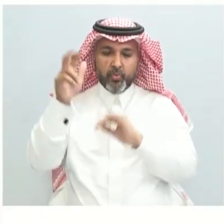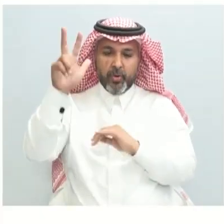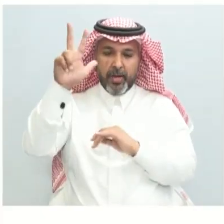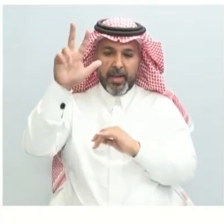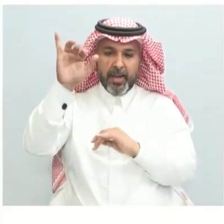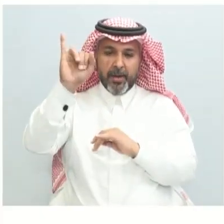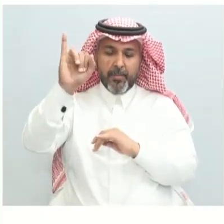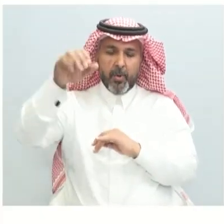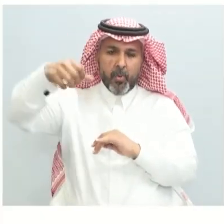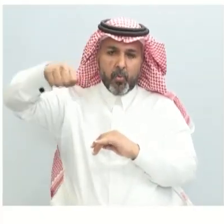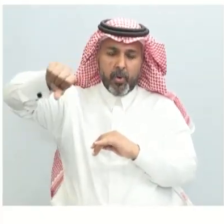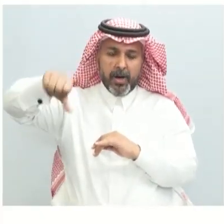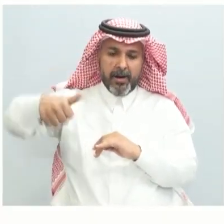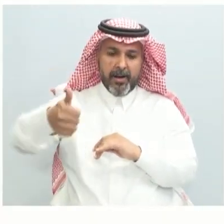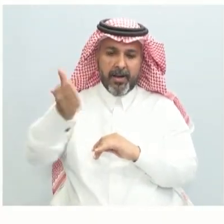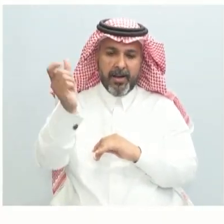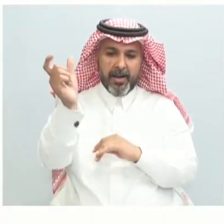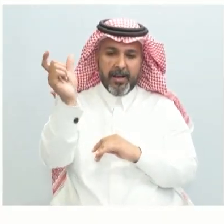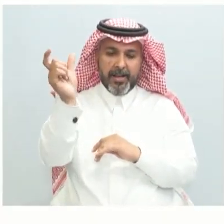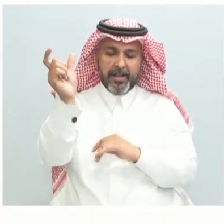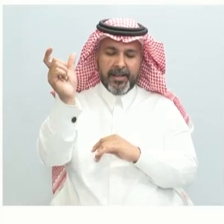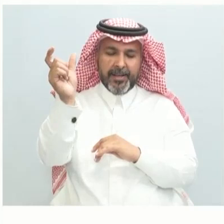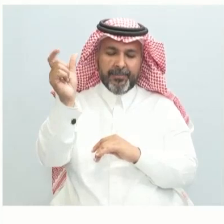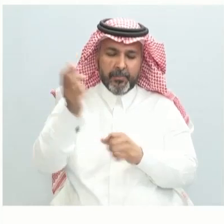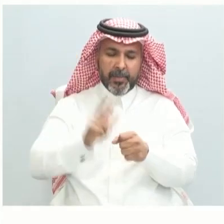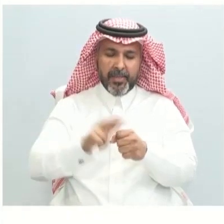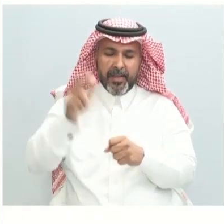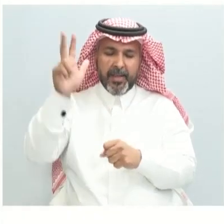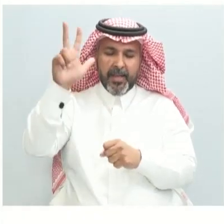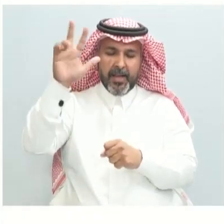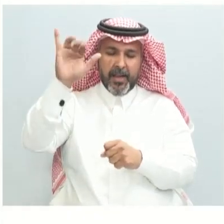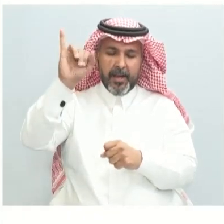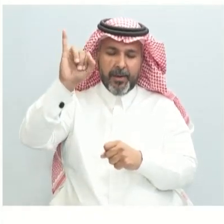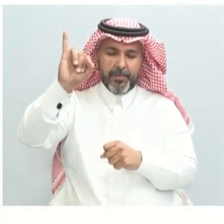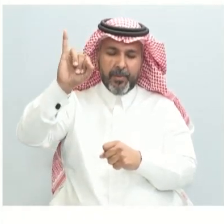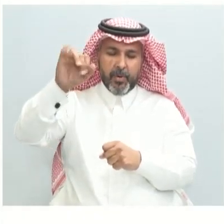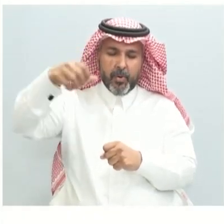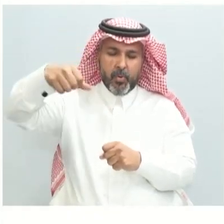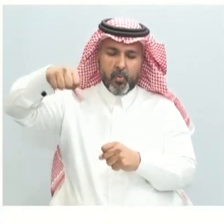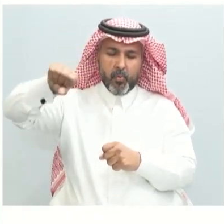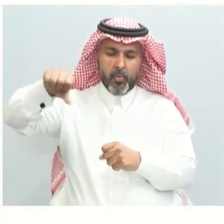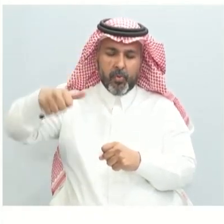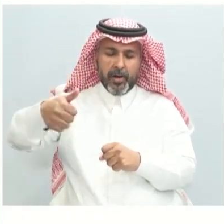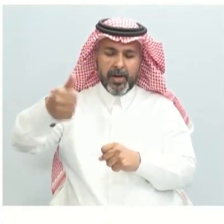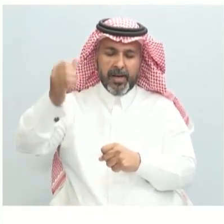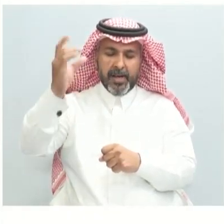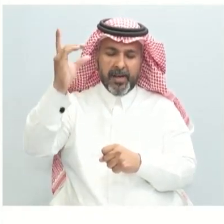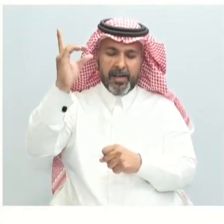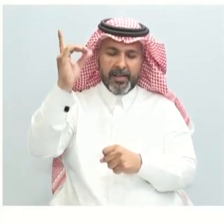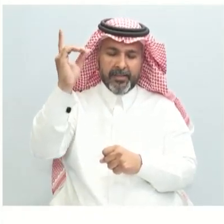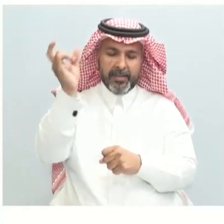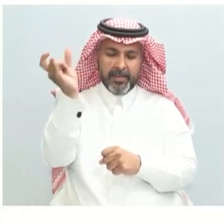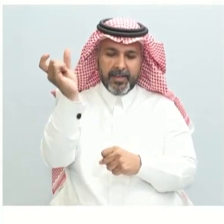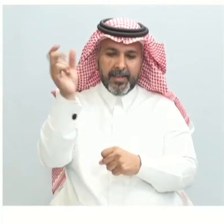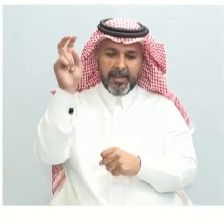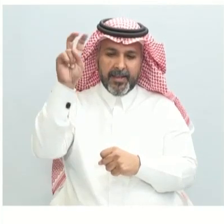ان يعرف الطالب المواطن الصالح ان يعرف الطالب ما